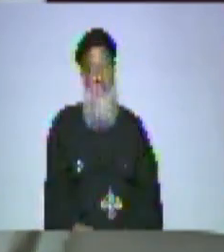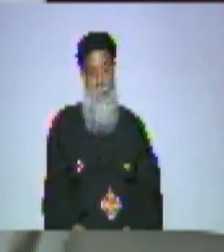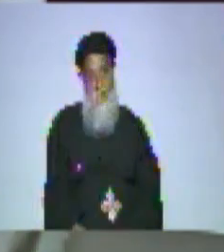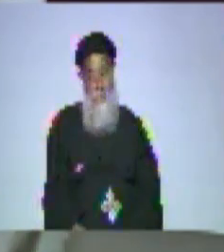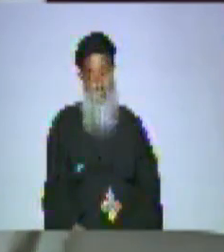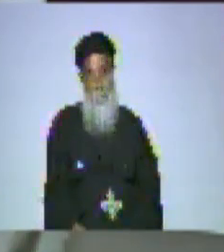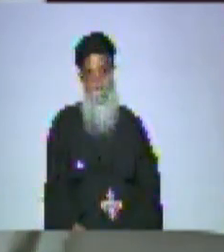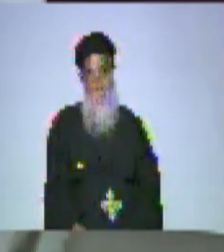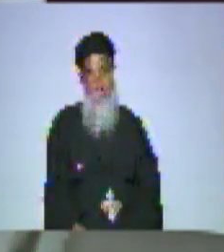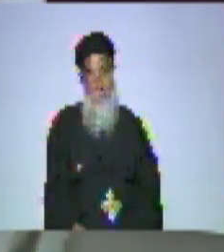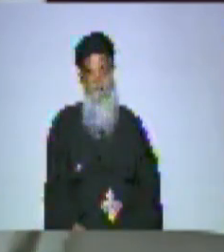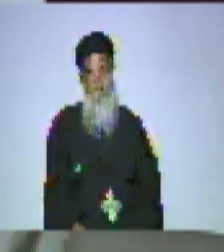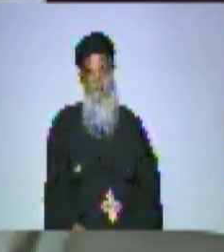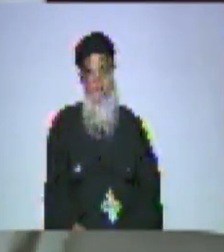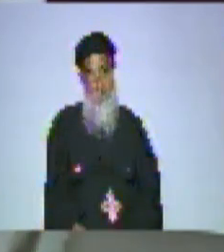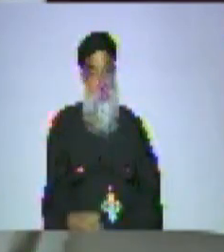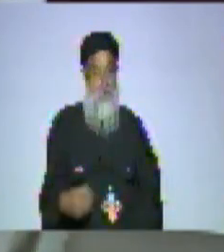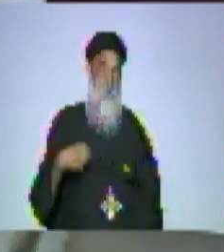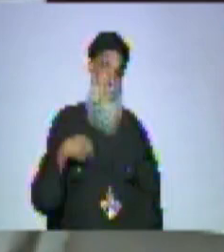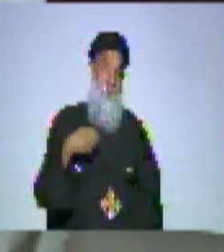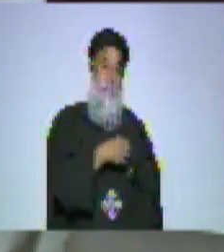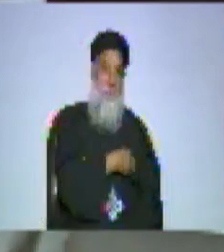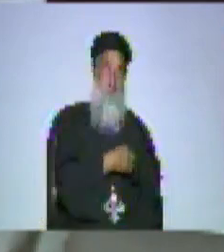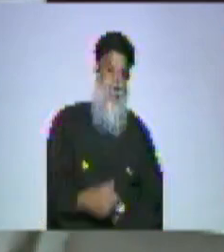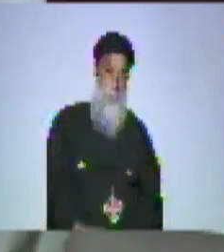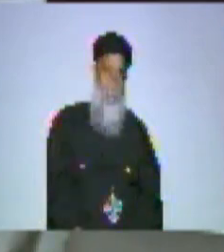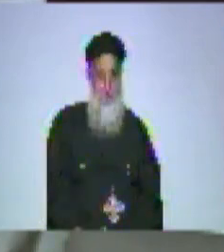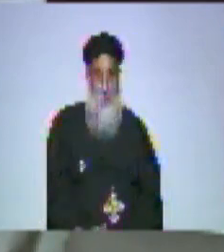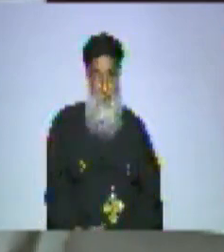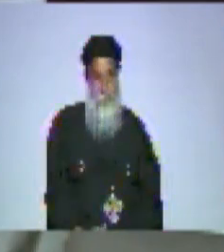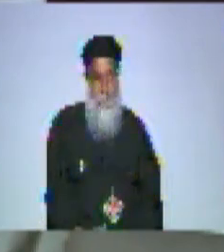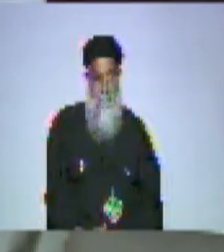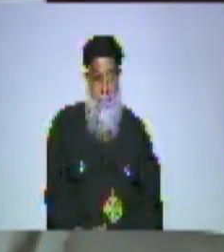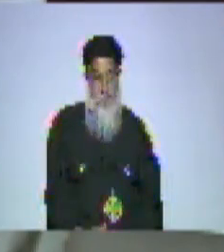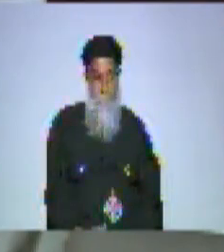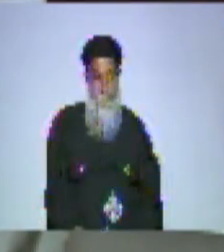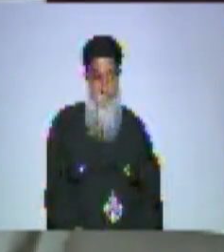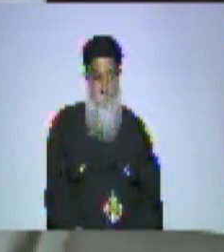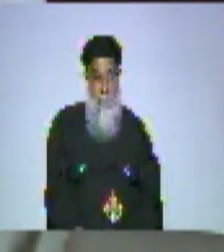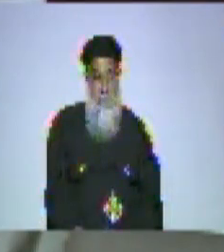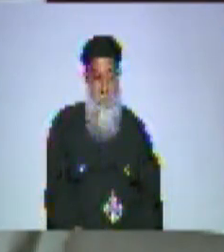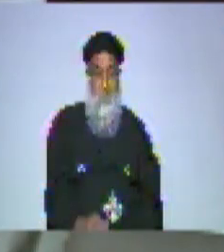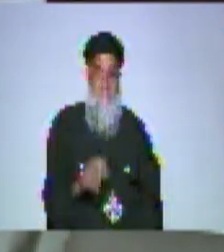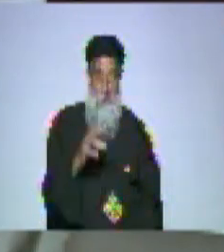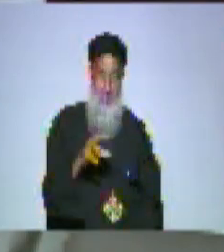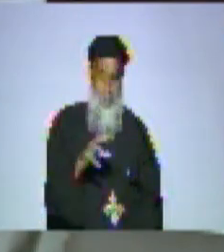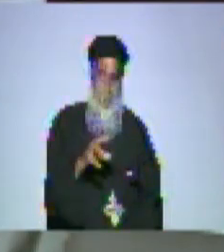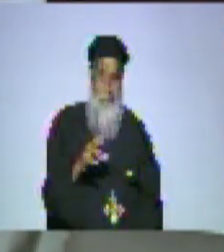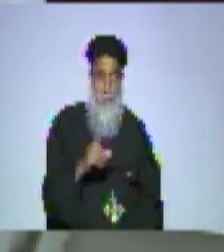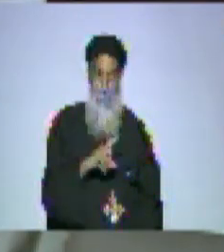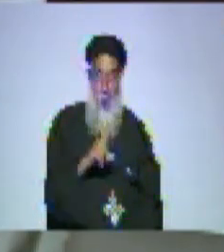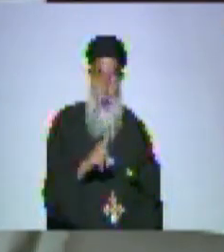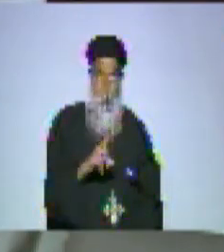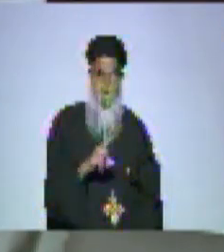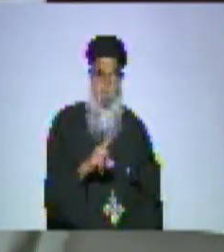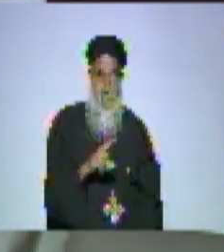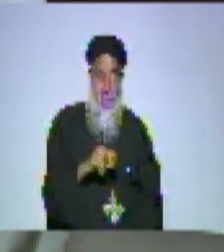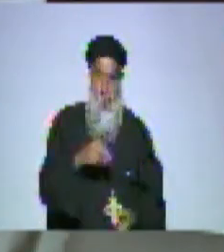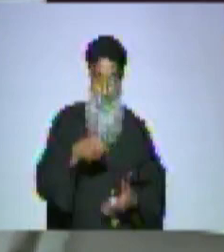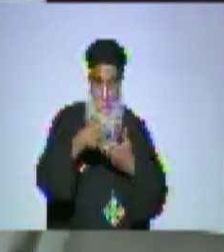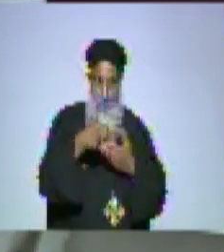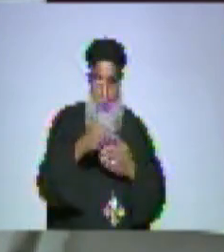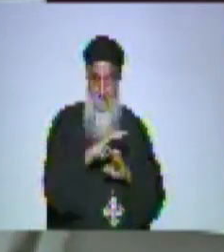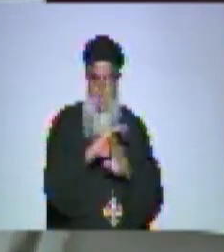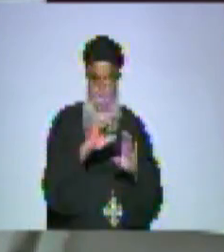بالنسبه للمراه في فتره الحاجه الشهريه دي ما تقربش من الاسرار